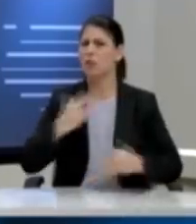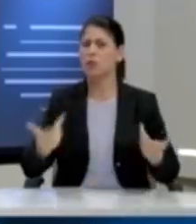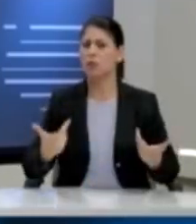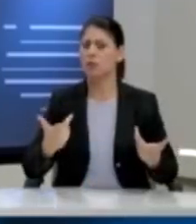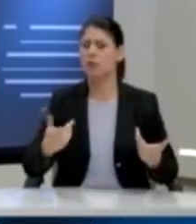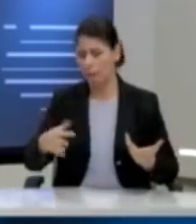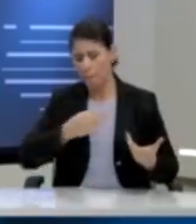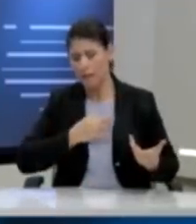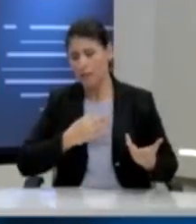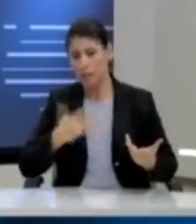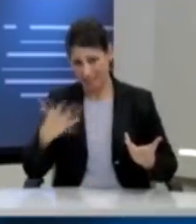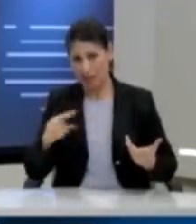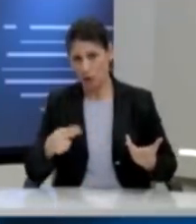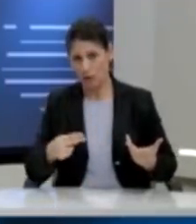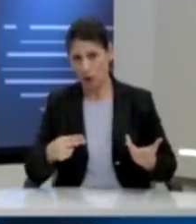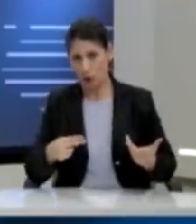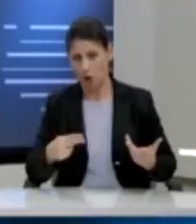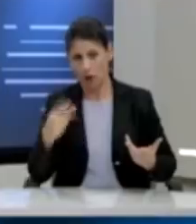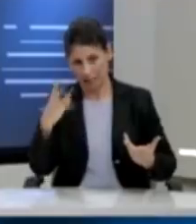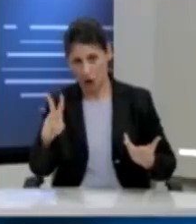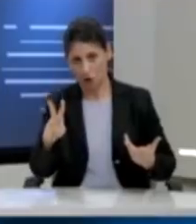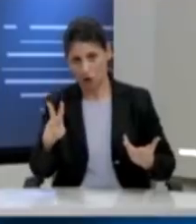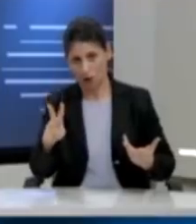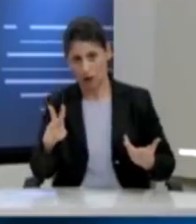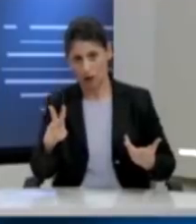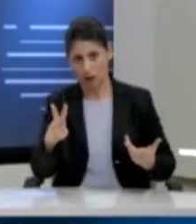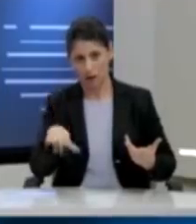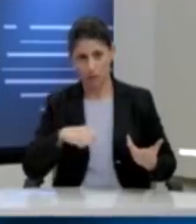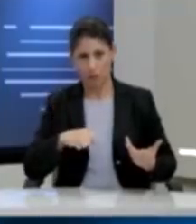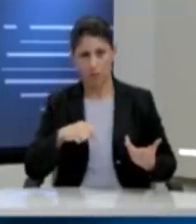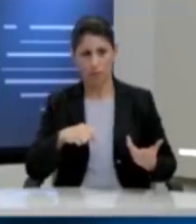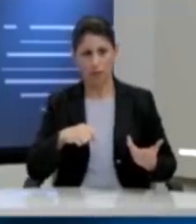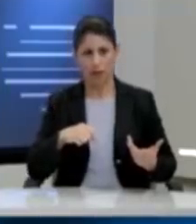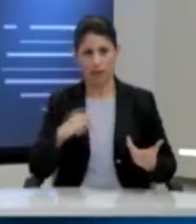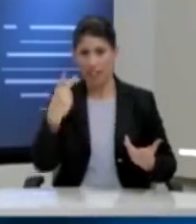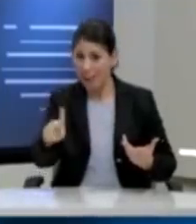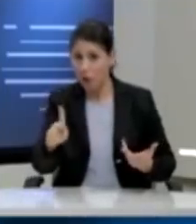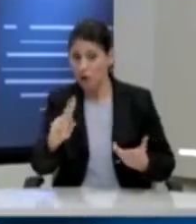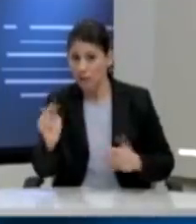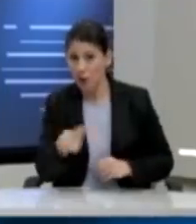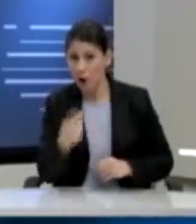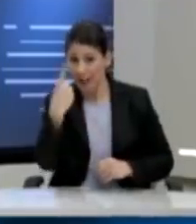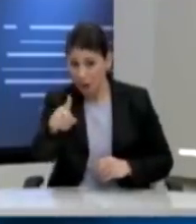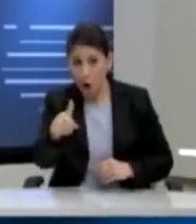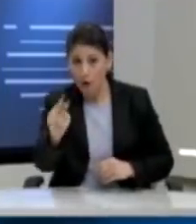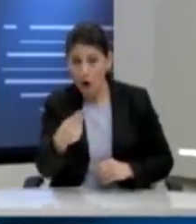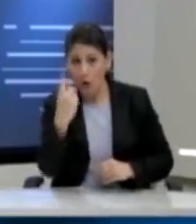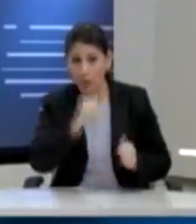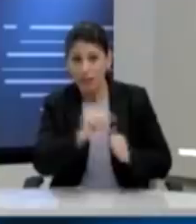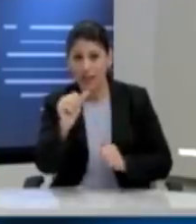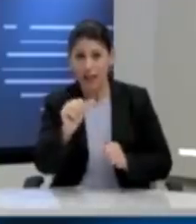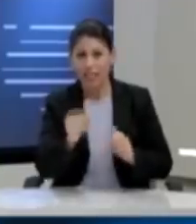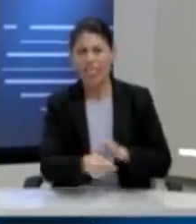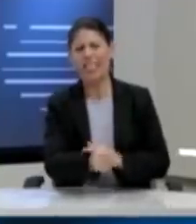Για πετε μας. 500 ευρώ. 300 που παίρνουν οι νέοι. 200, 100,